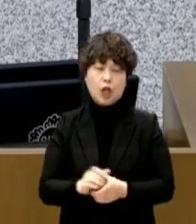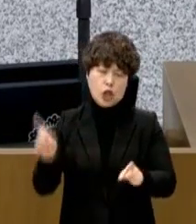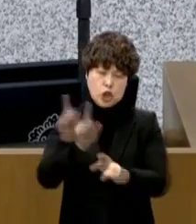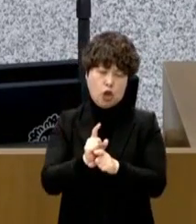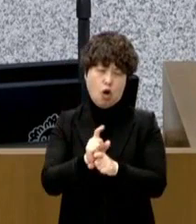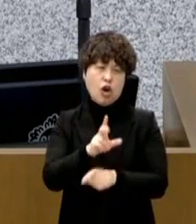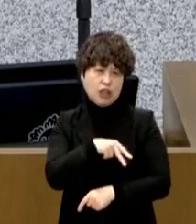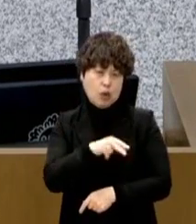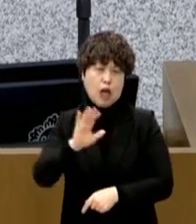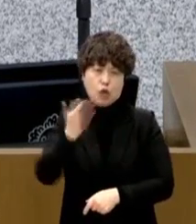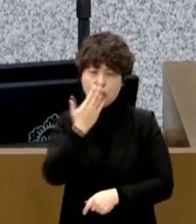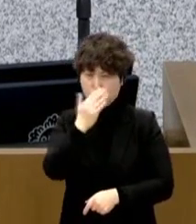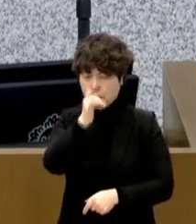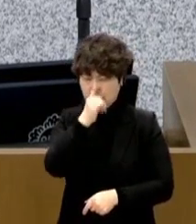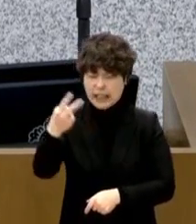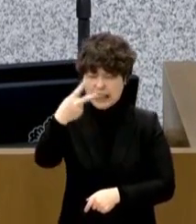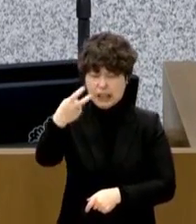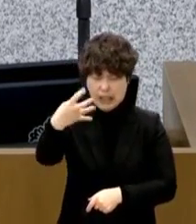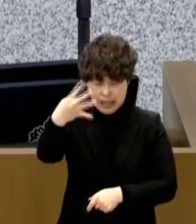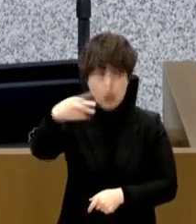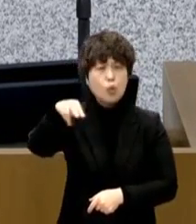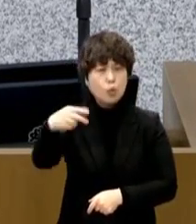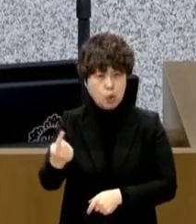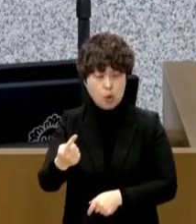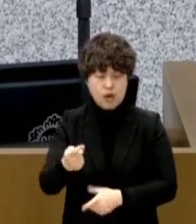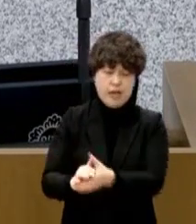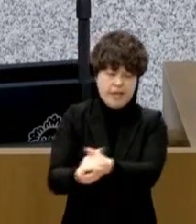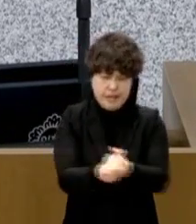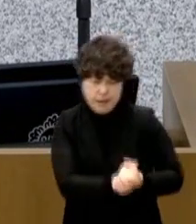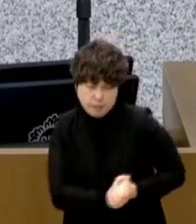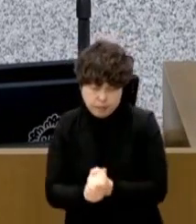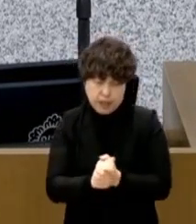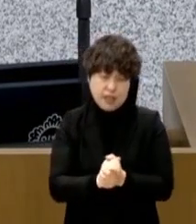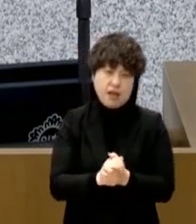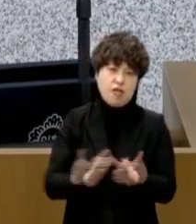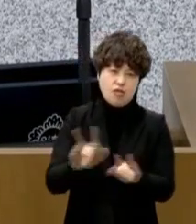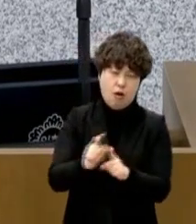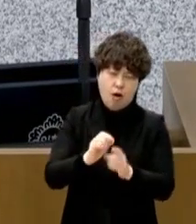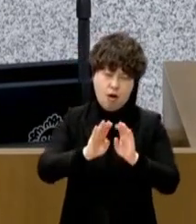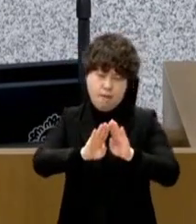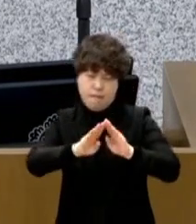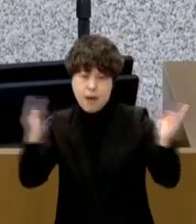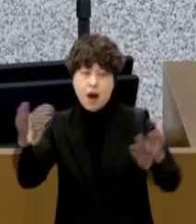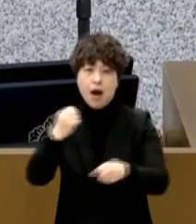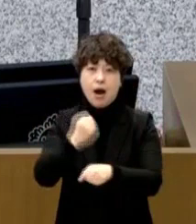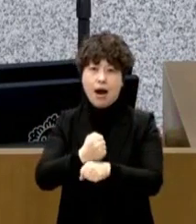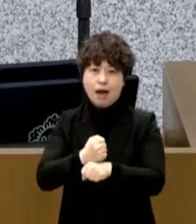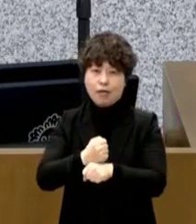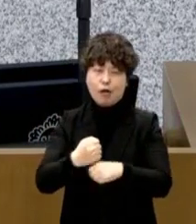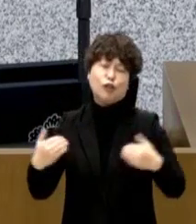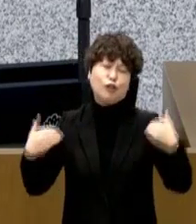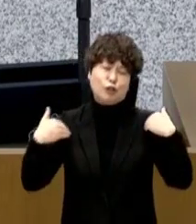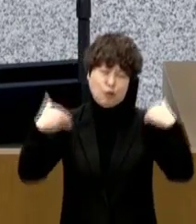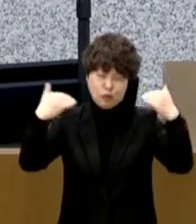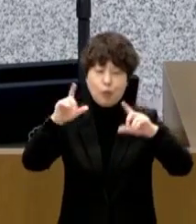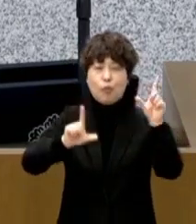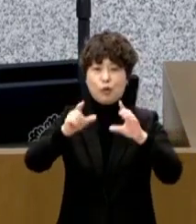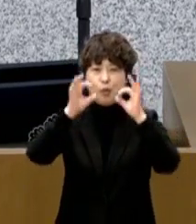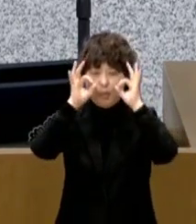되도록 2024년 새해도 협치의 꽃을 피워 성숙한 의회주의를 구현해 나갑시다.